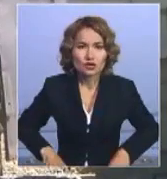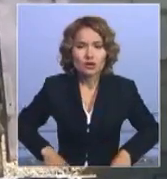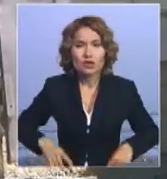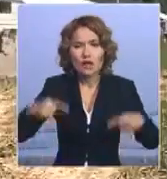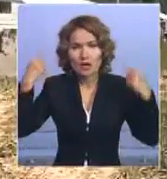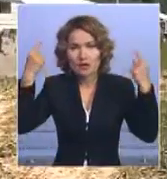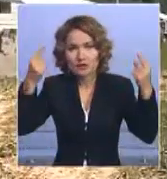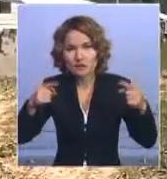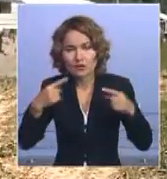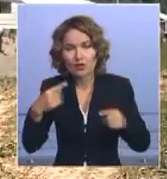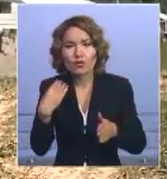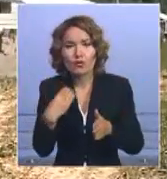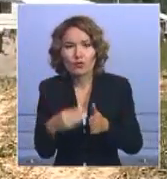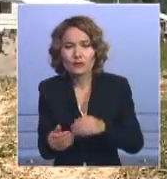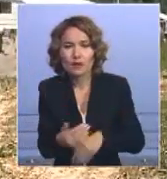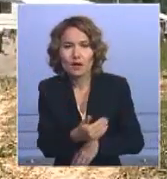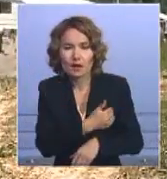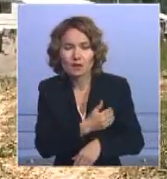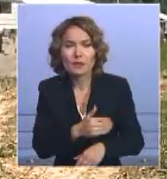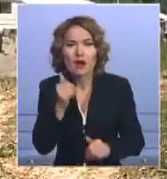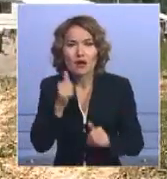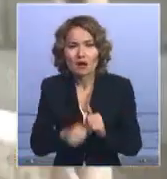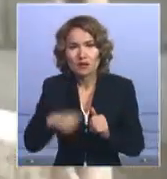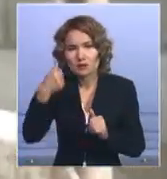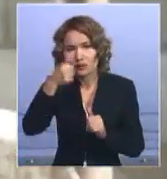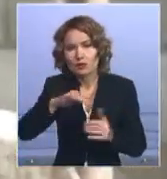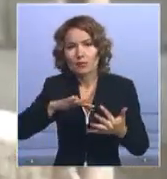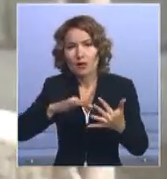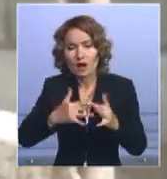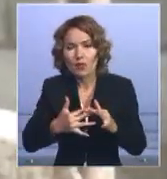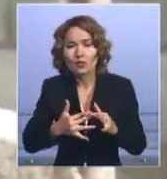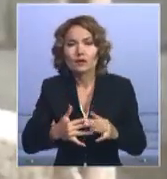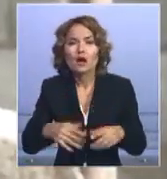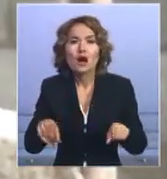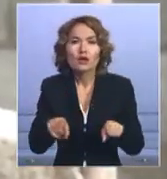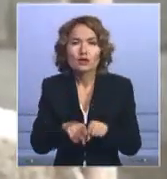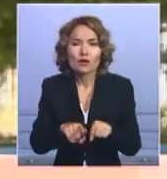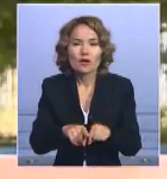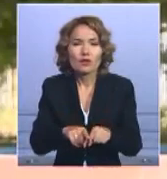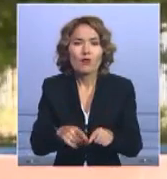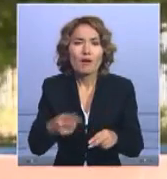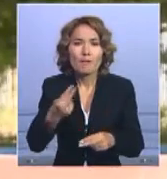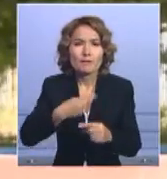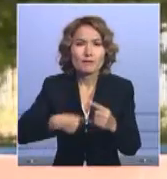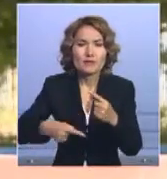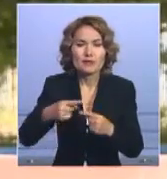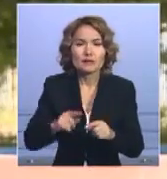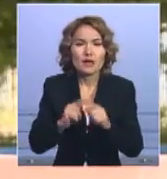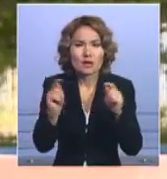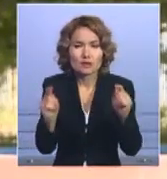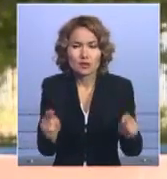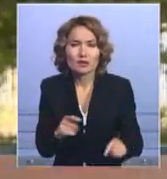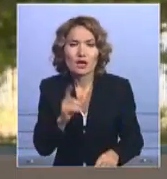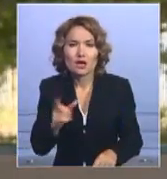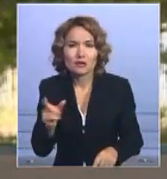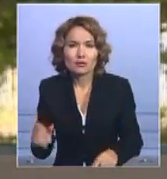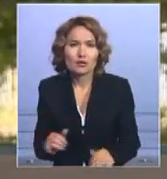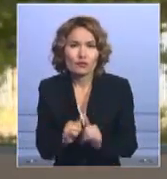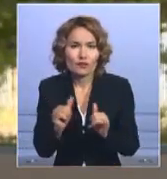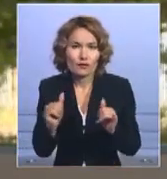несие алуға ниеттілердің қатары көп. Ал қаржы көлемі 5 есеге көбейіп, мүмкіндік артып отыр. 137